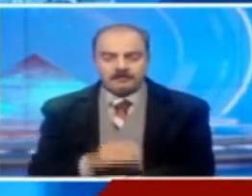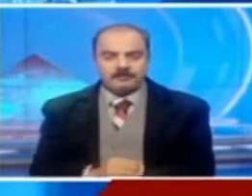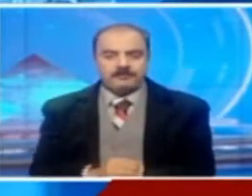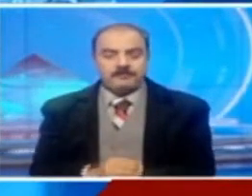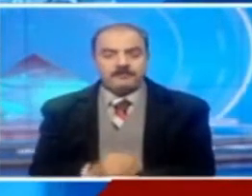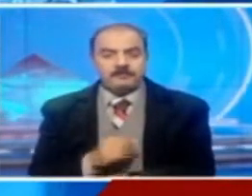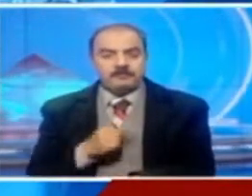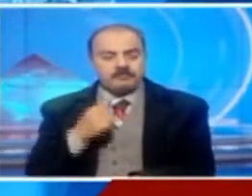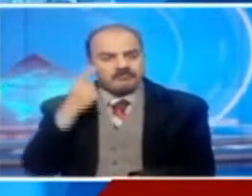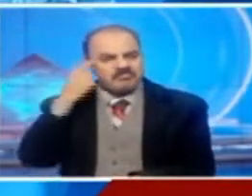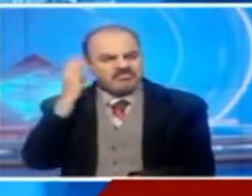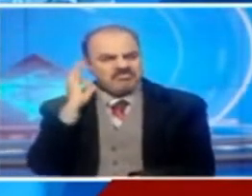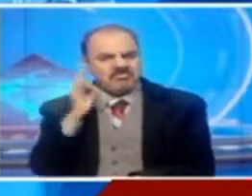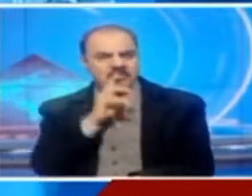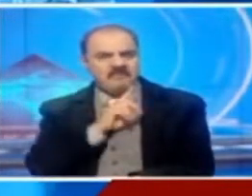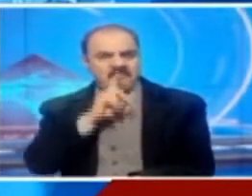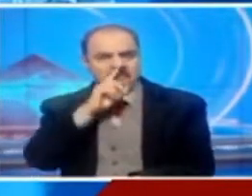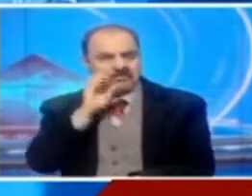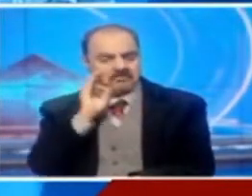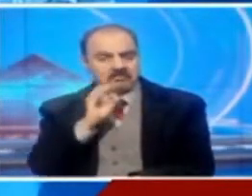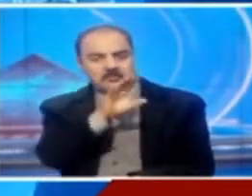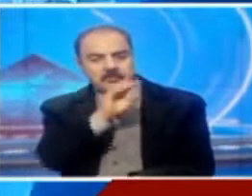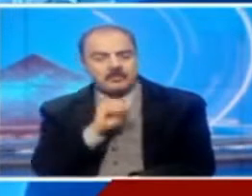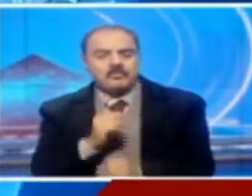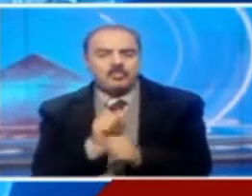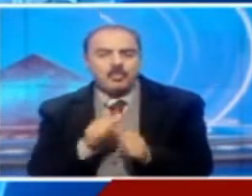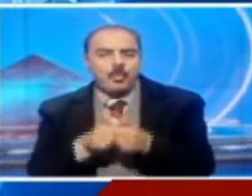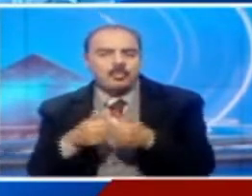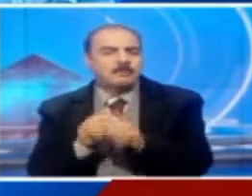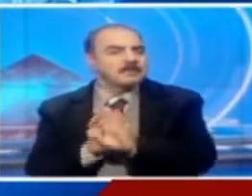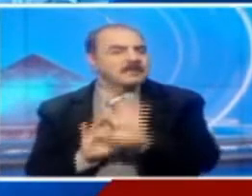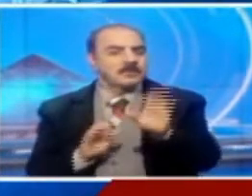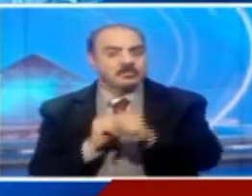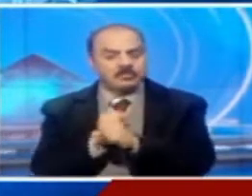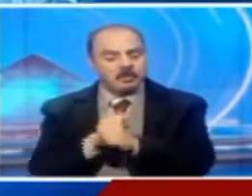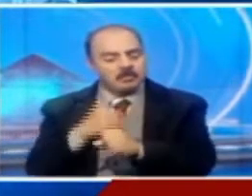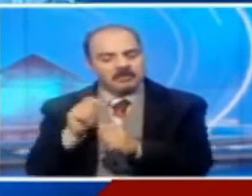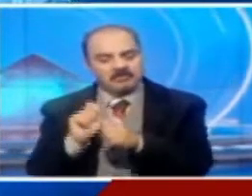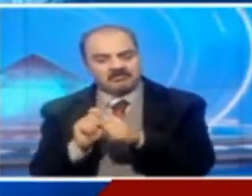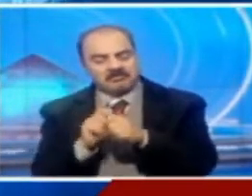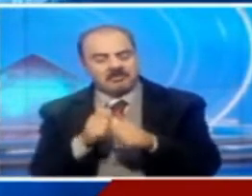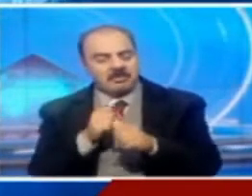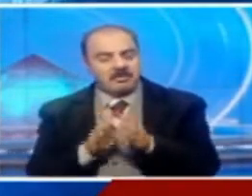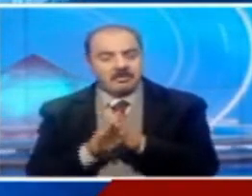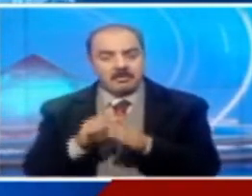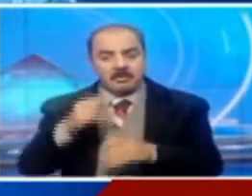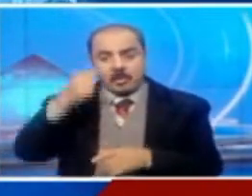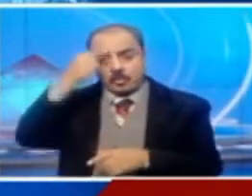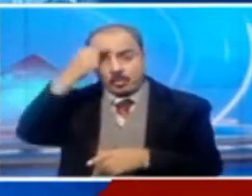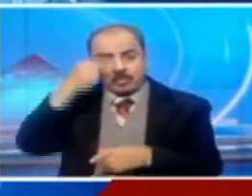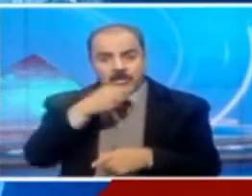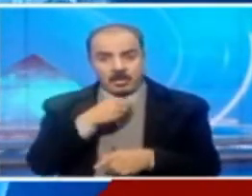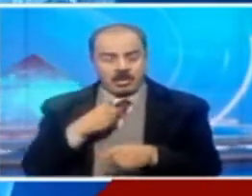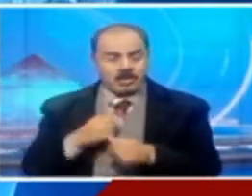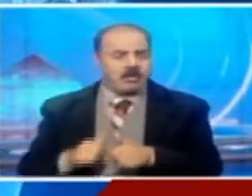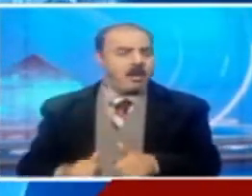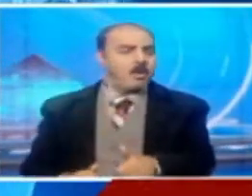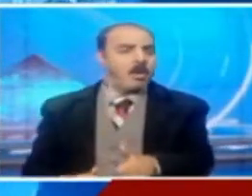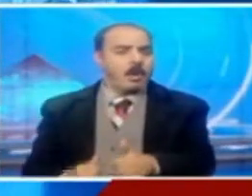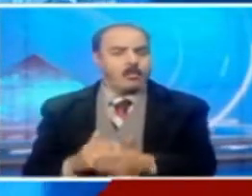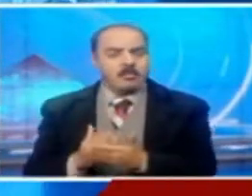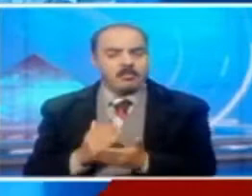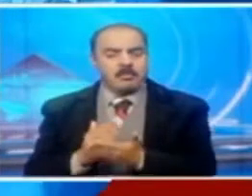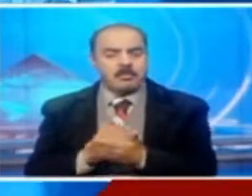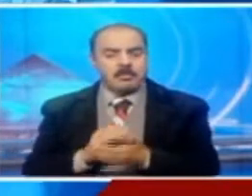البروفيشنال دبلومة بتدي فرصة أكتر للتدريب العملي، بتدي فرصة أكتر للأداء، تحسين الأداء للتمريض، ودي لو اتعملت في الحقيقة هتحسن